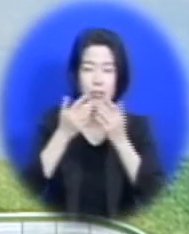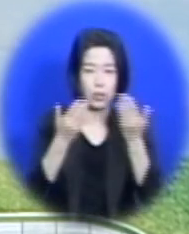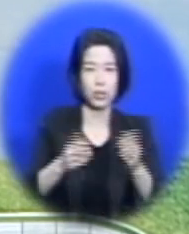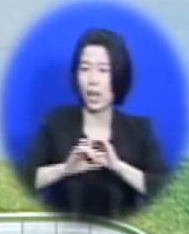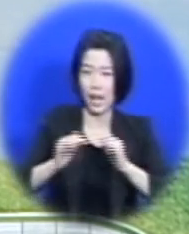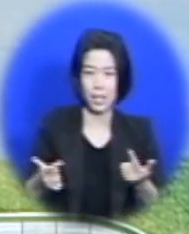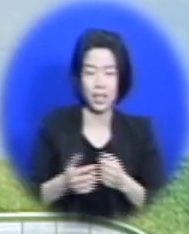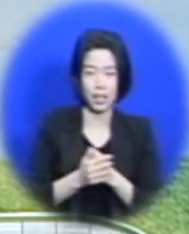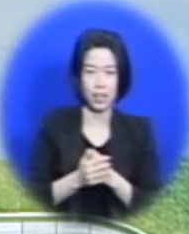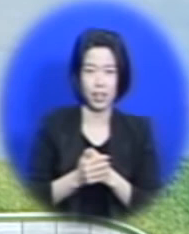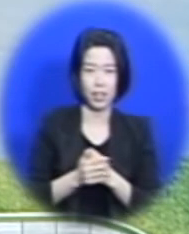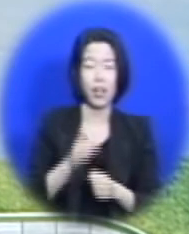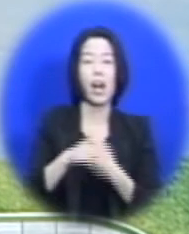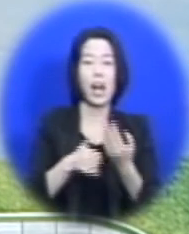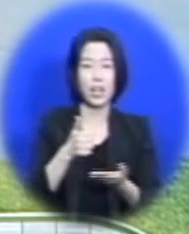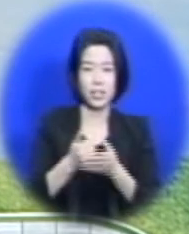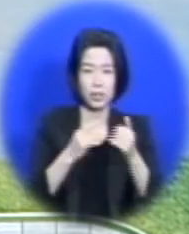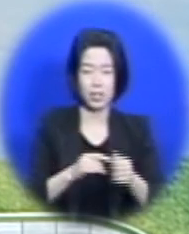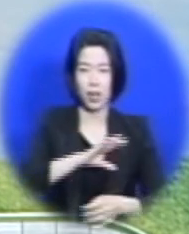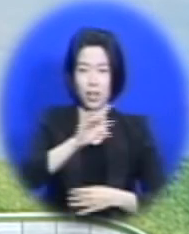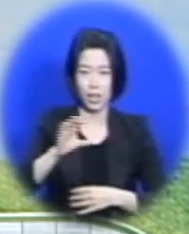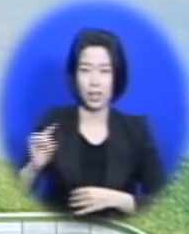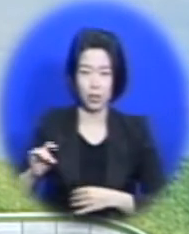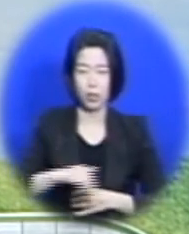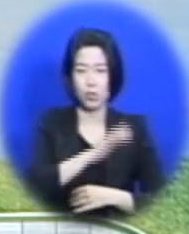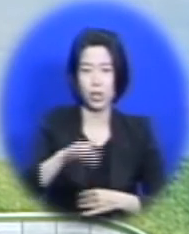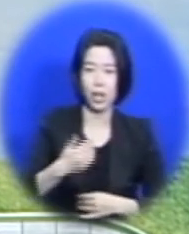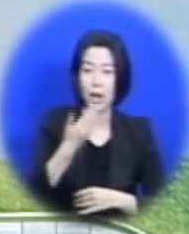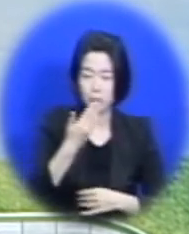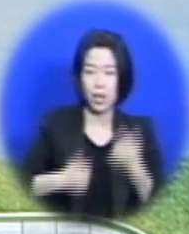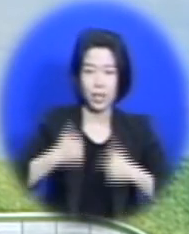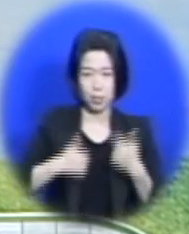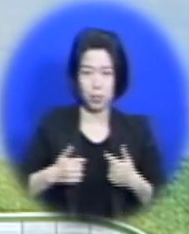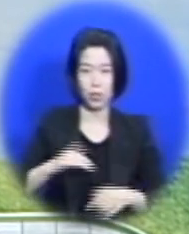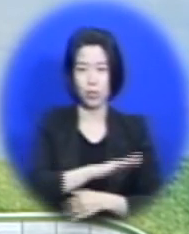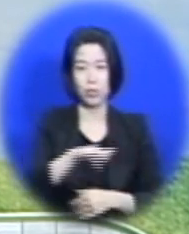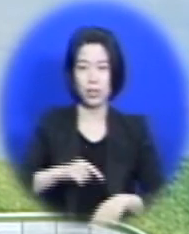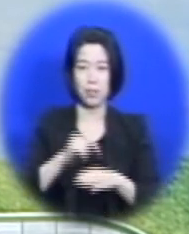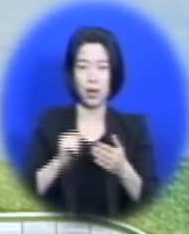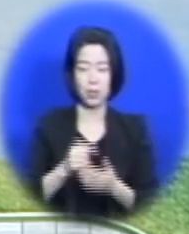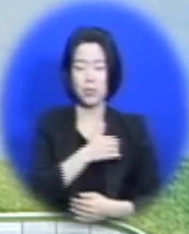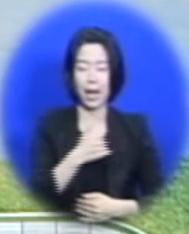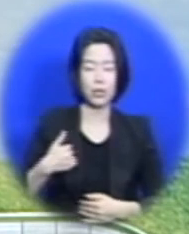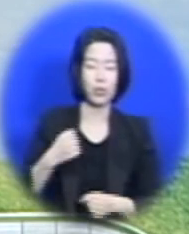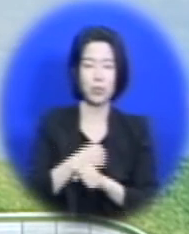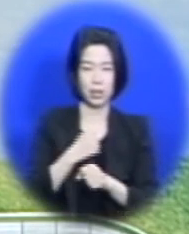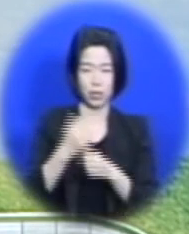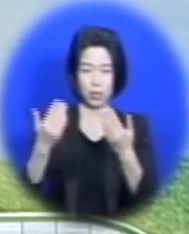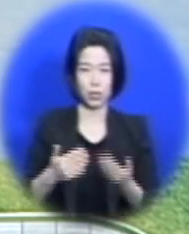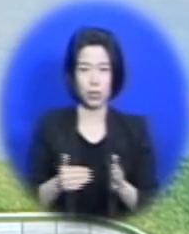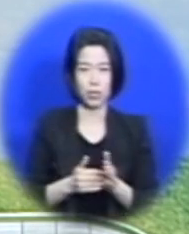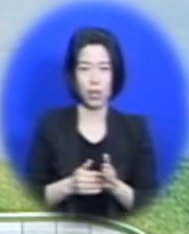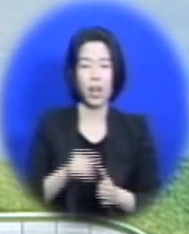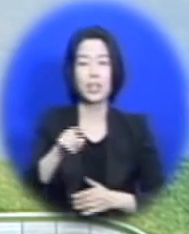아니라 하나님께서 때때로 우리에게 음식과 기쁨으로 우리 마음을 만족하게 하셨다.